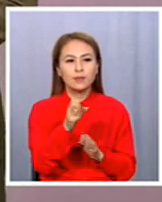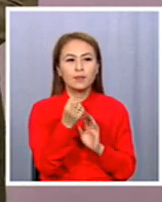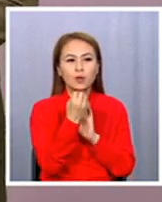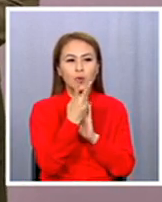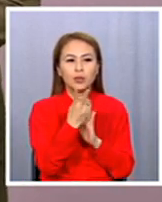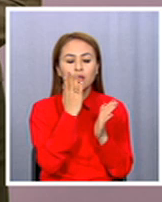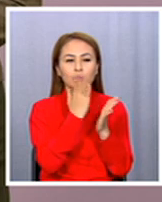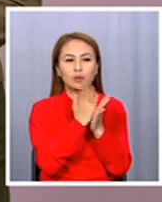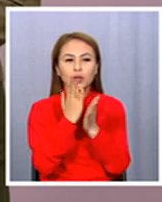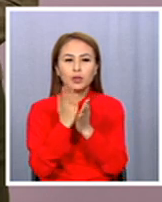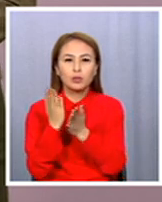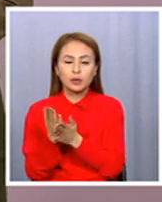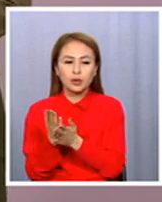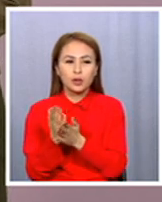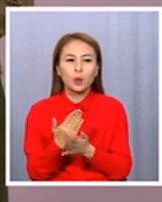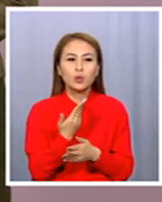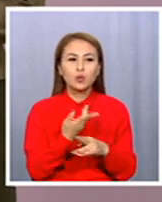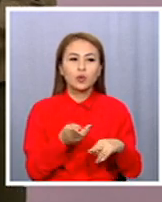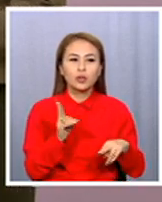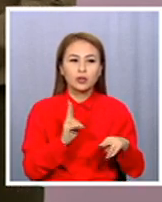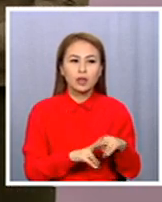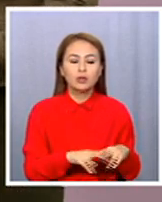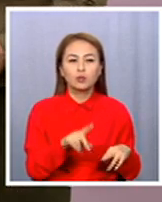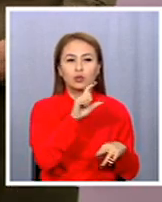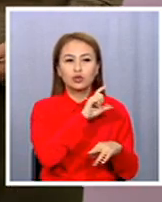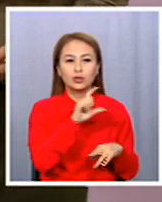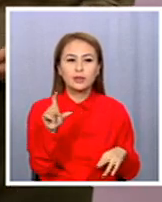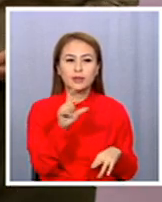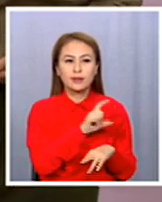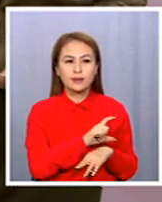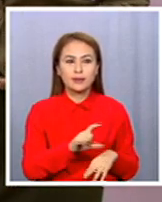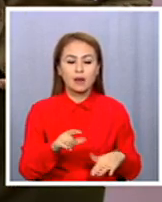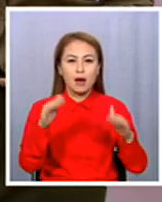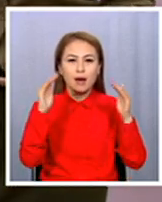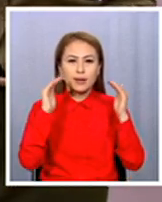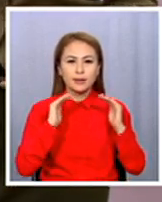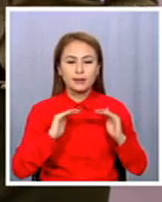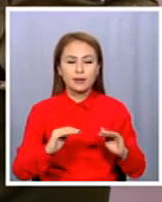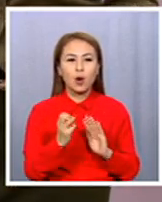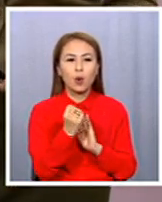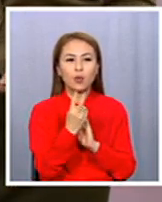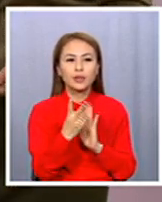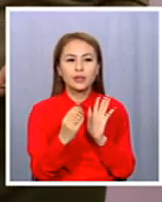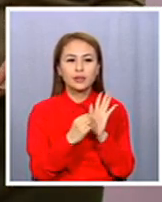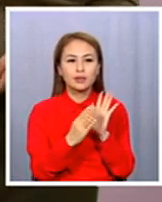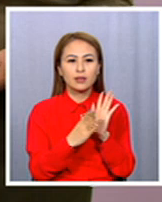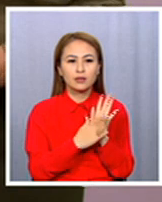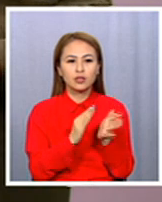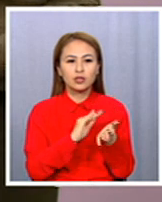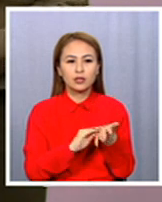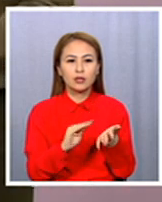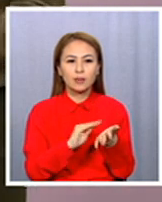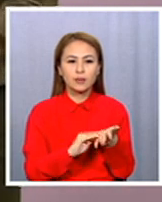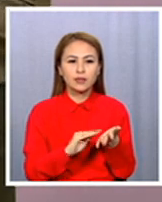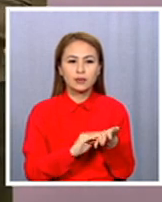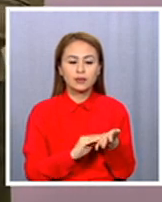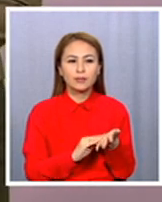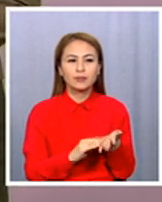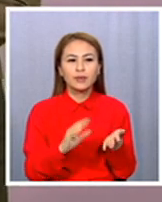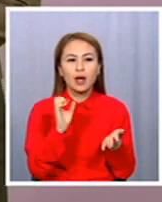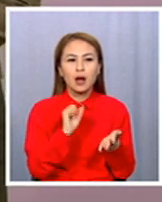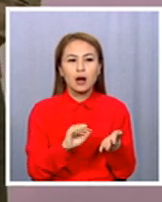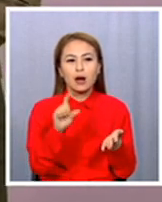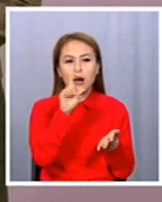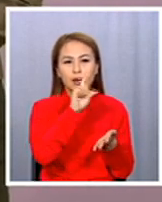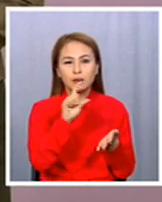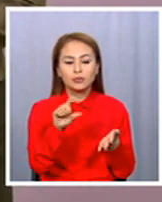бөлікке бөлінген. Сондықтан бөлшек сызығын сызып, астына 12 санын жазамыз. Ал алымын жазу